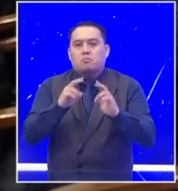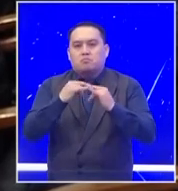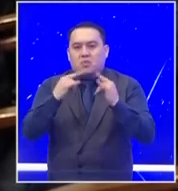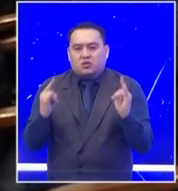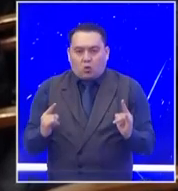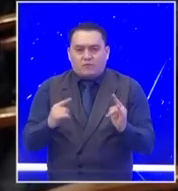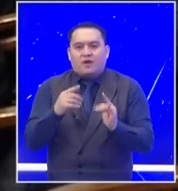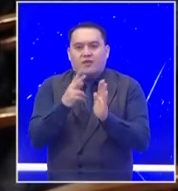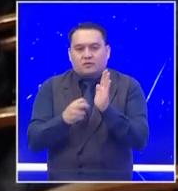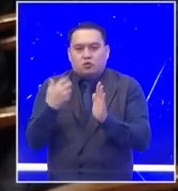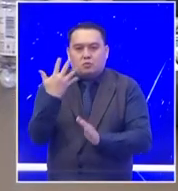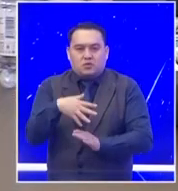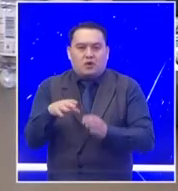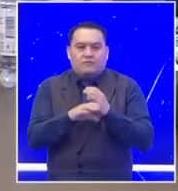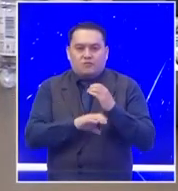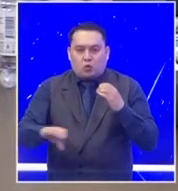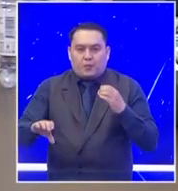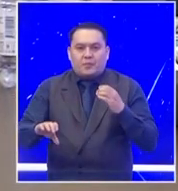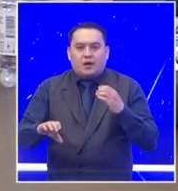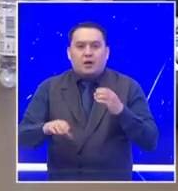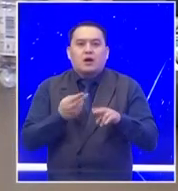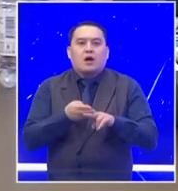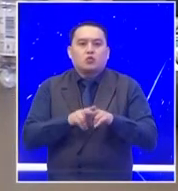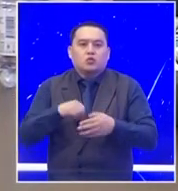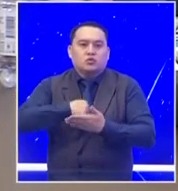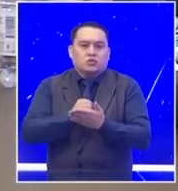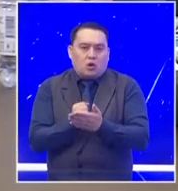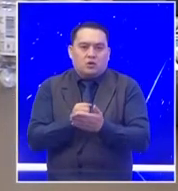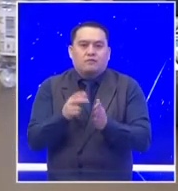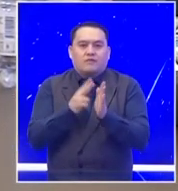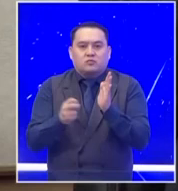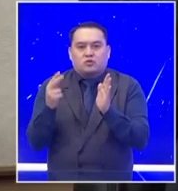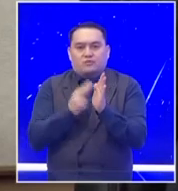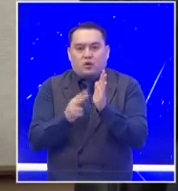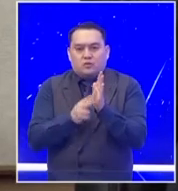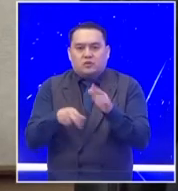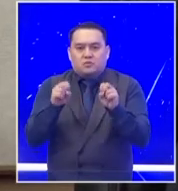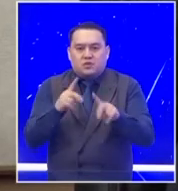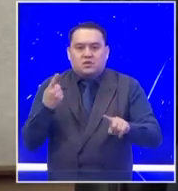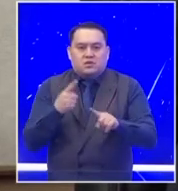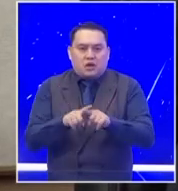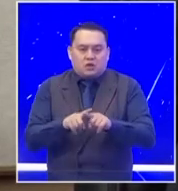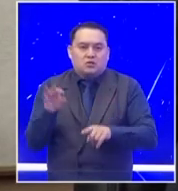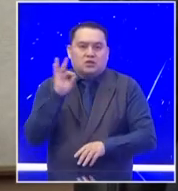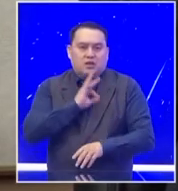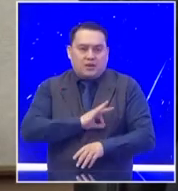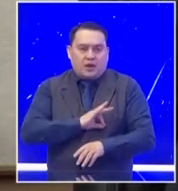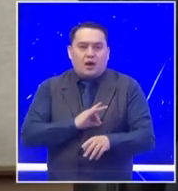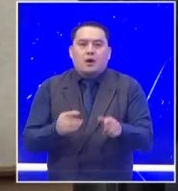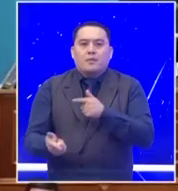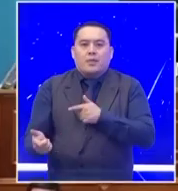более 850 водопропускных труб, на которых закреплено свыше 880 единиц дорожно-эксплуатационной